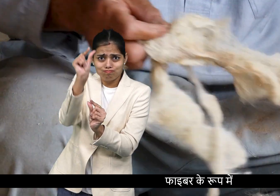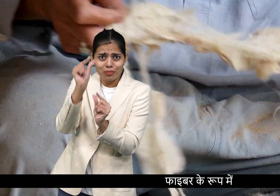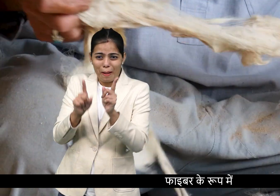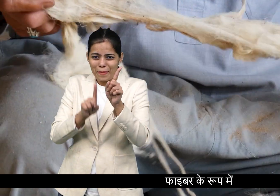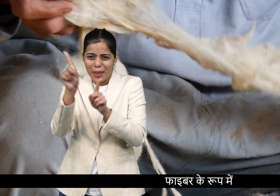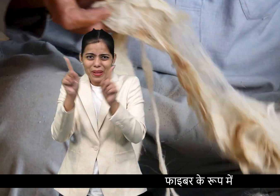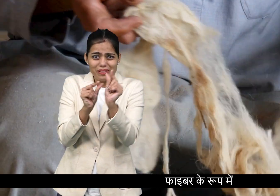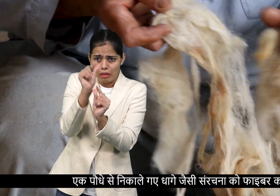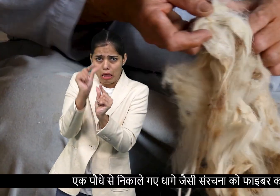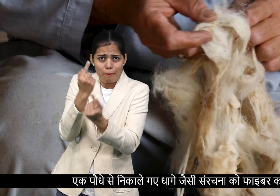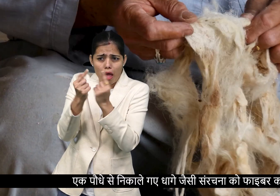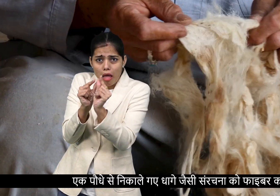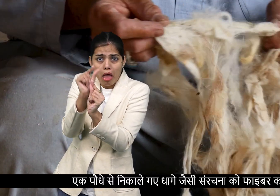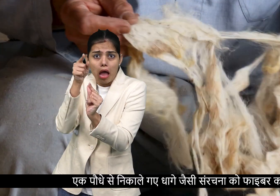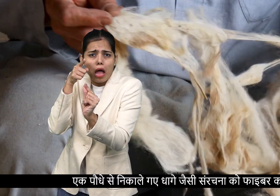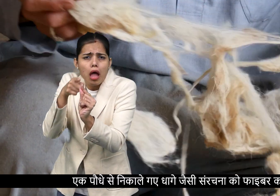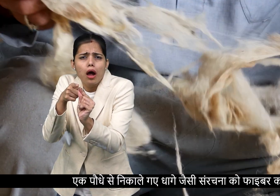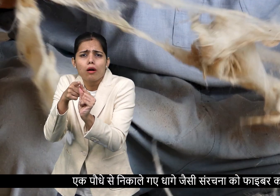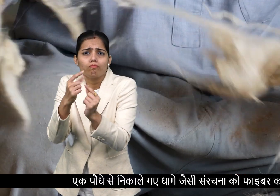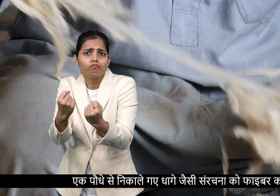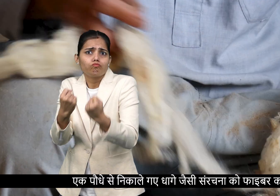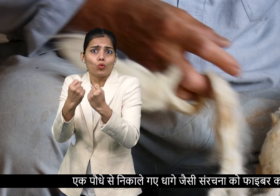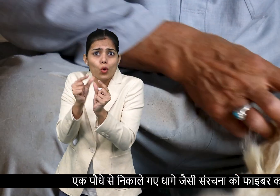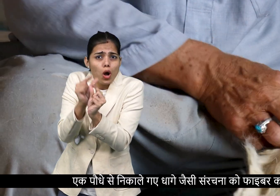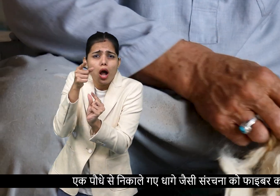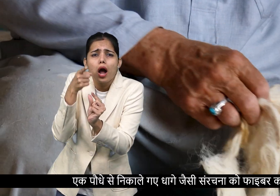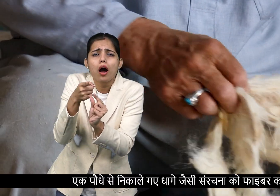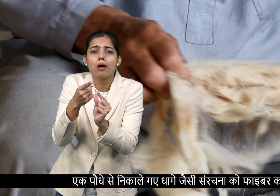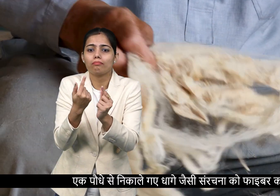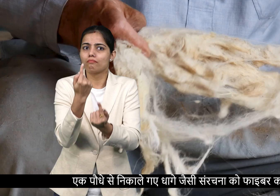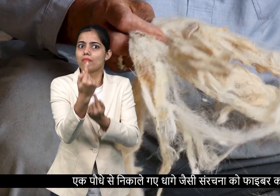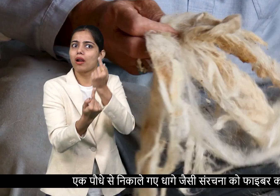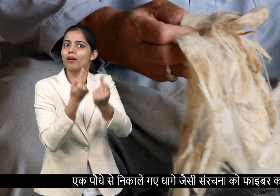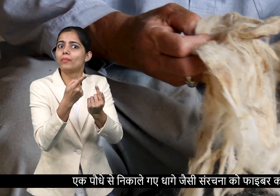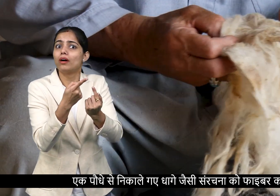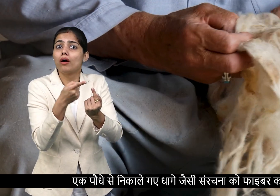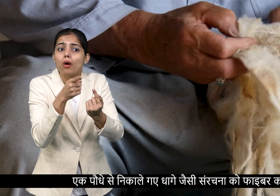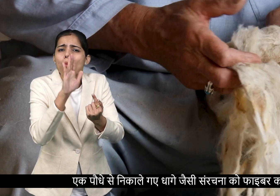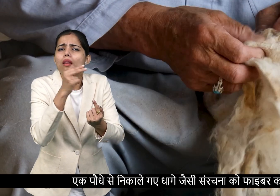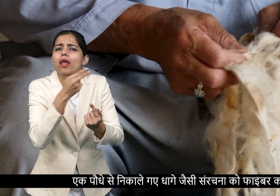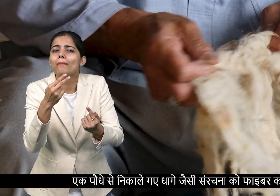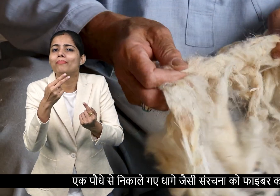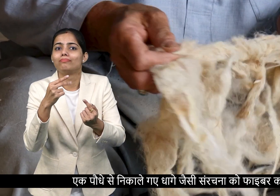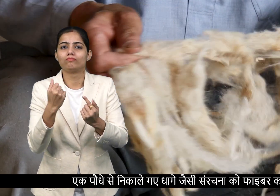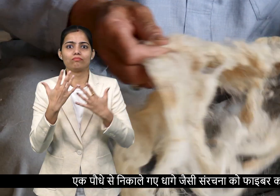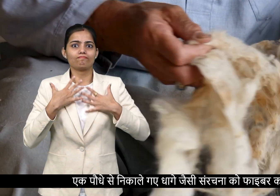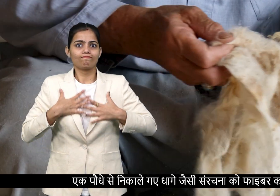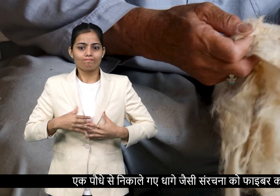फाइबर के रूप में एक पौधे से निकाले गए धागे जैसी संरचना को फाइबर कहा जाता है।